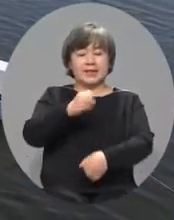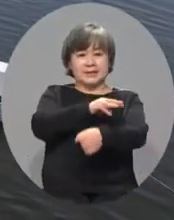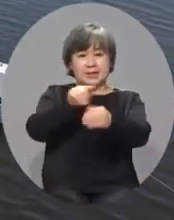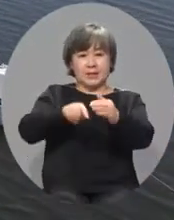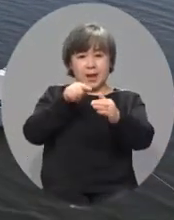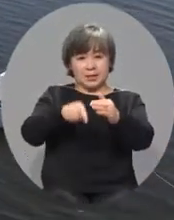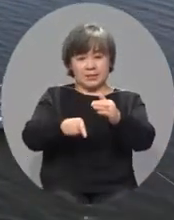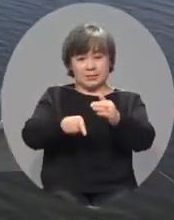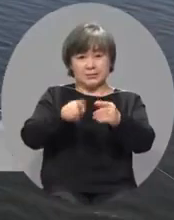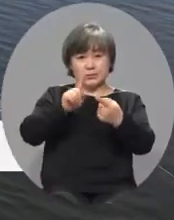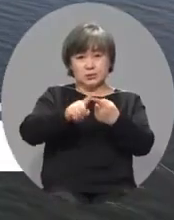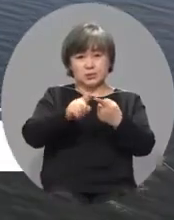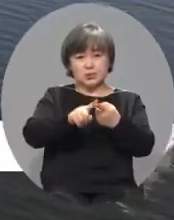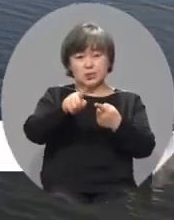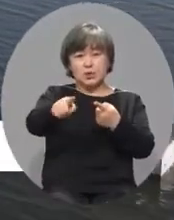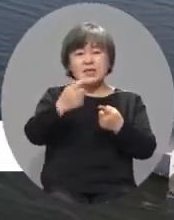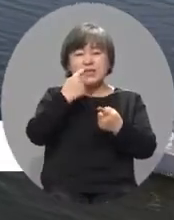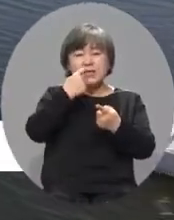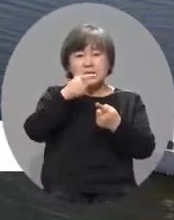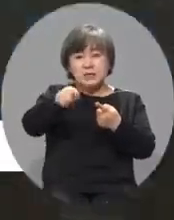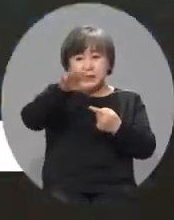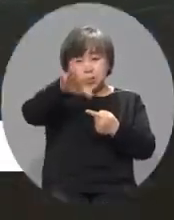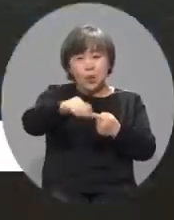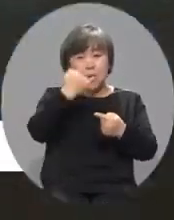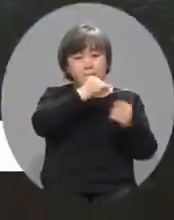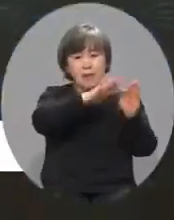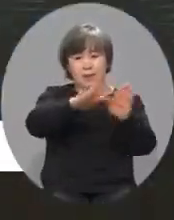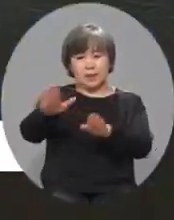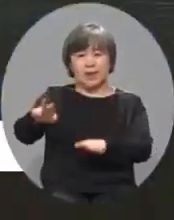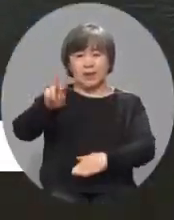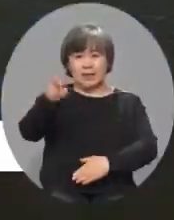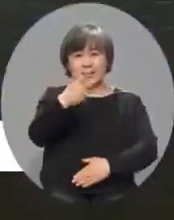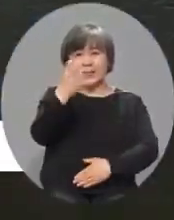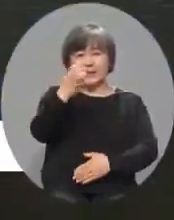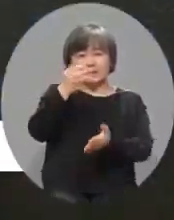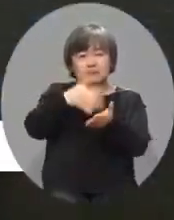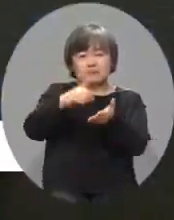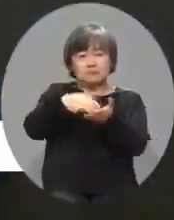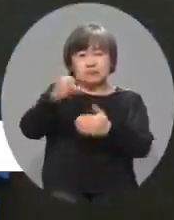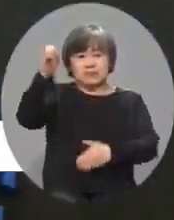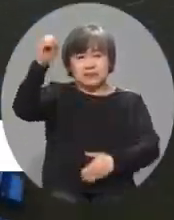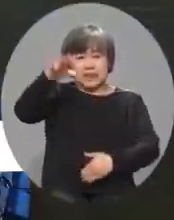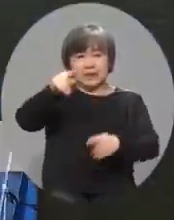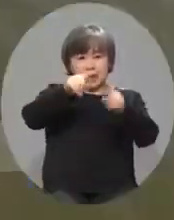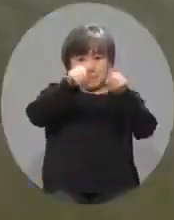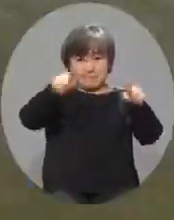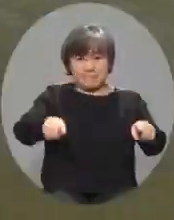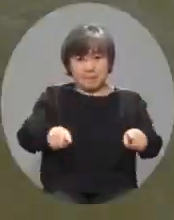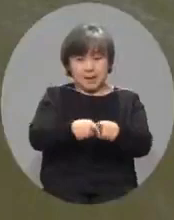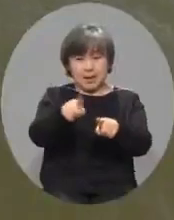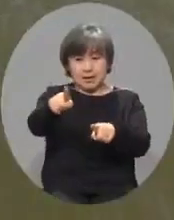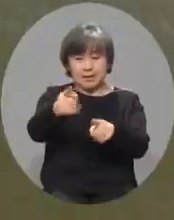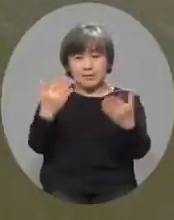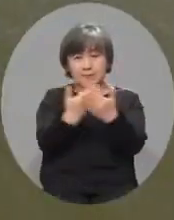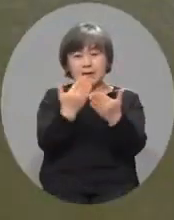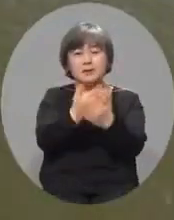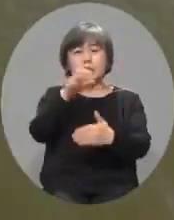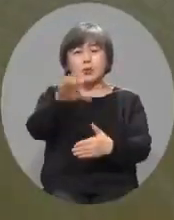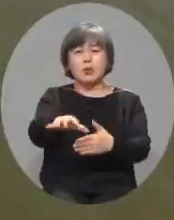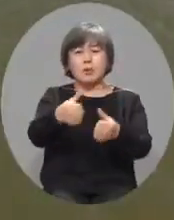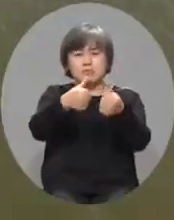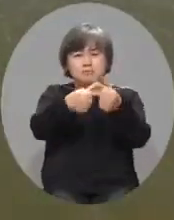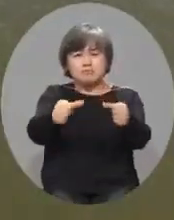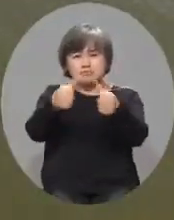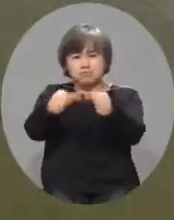새만금 방조제 안쪽 돌고래 쉼터 부근 해상. 240개의 태양광 패널이 묶여진 발전 설비가 조각난